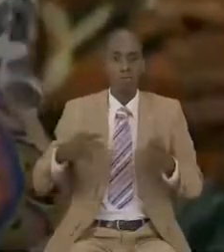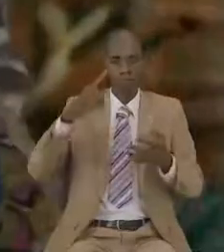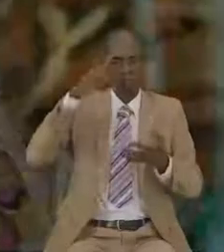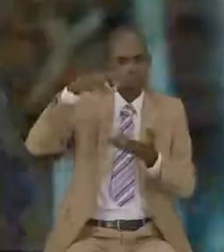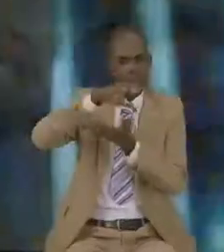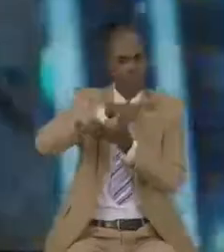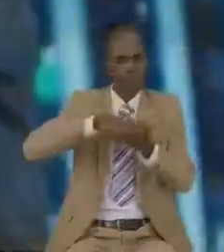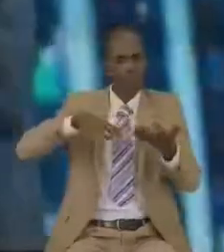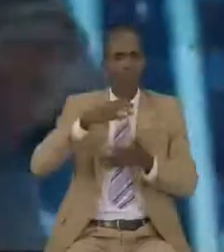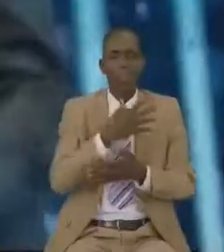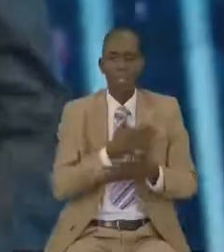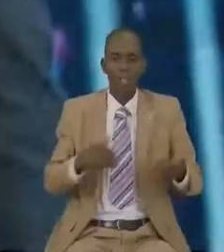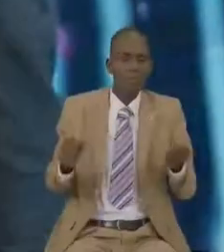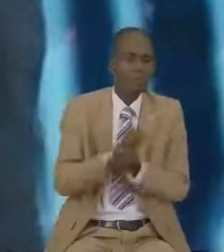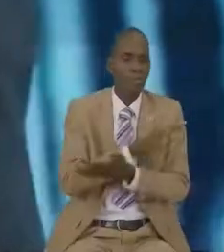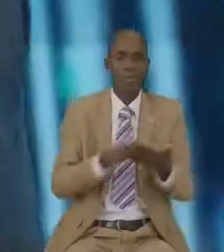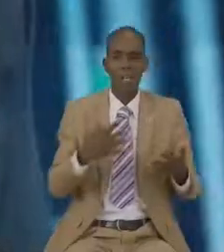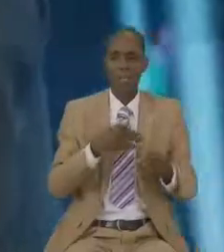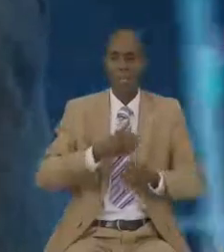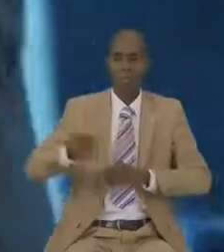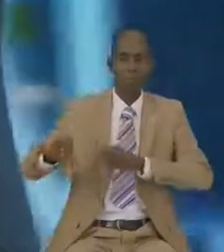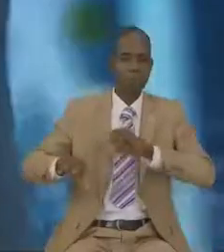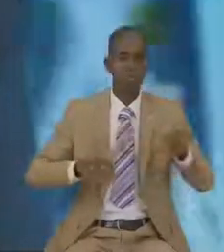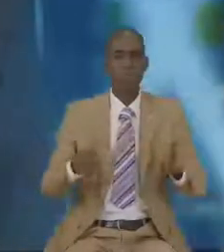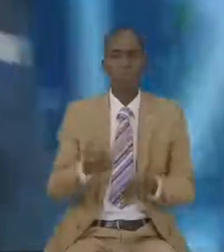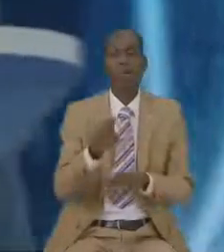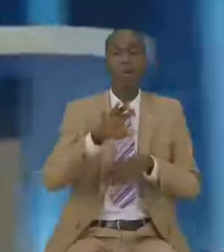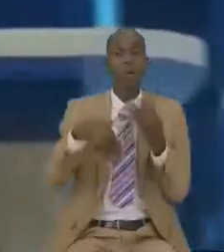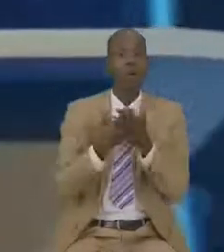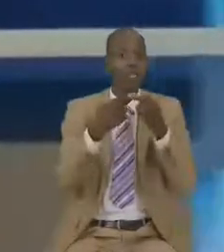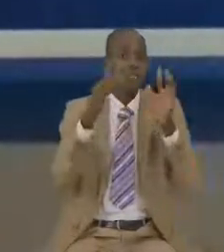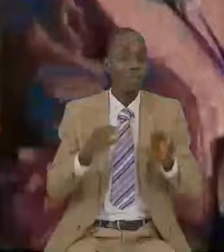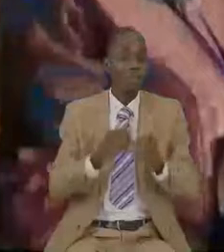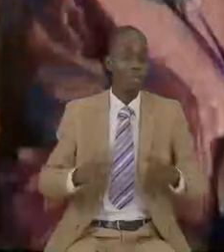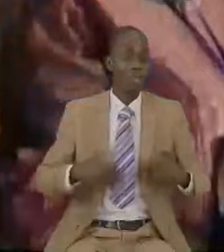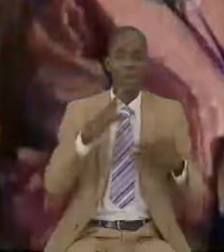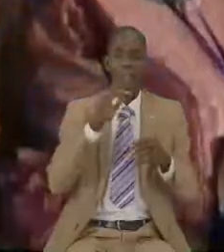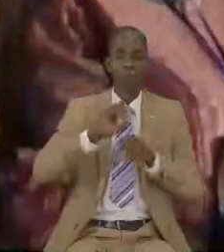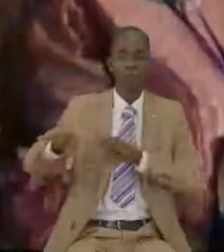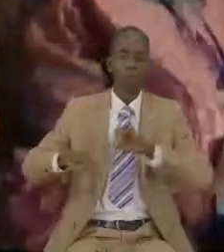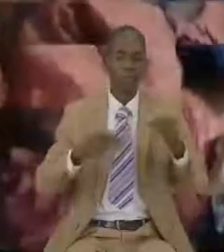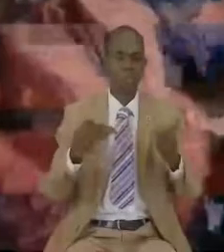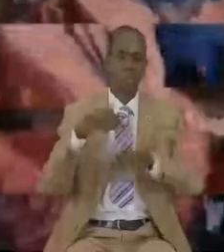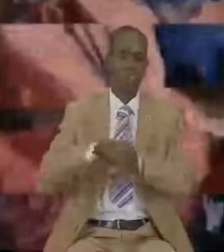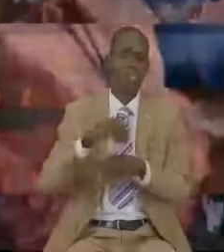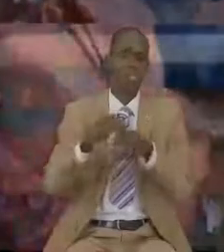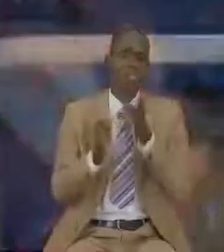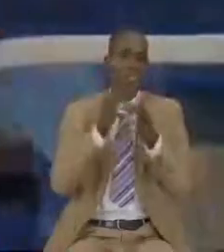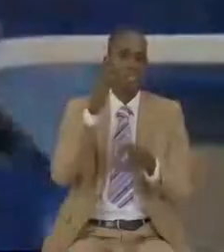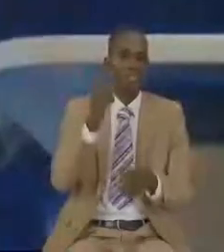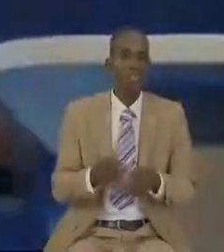Il fut battu devant Israël. Tous ces ennemis de ta vie sont dispersés ce soir. Il